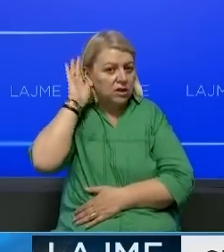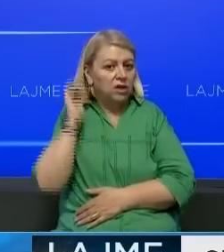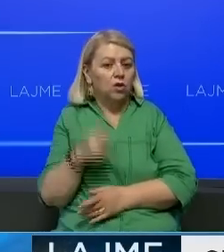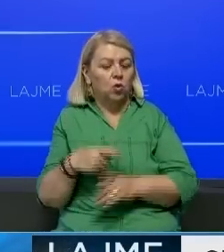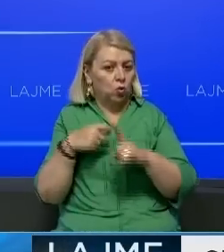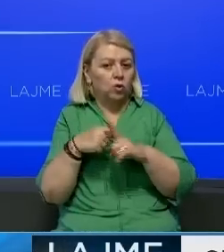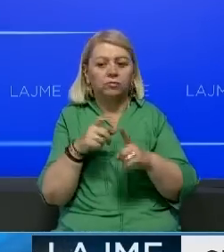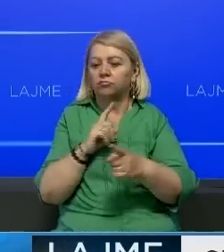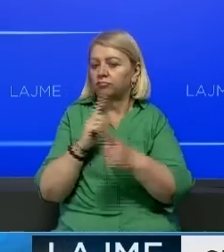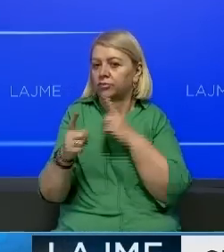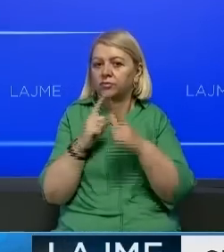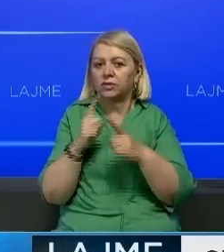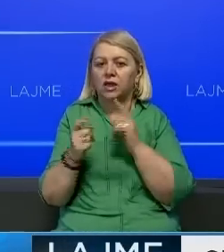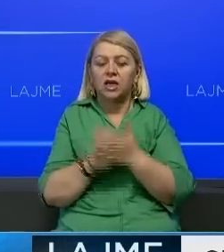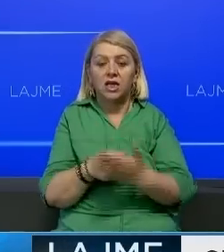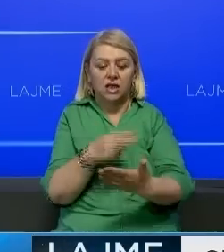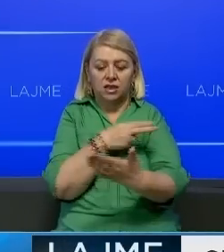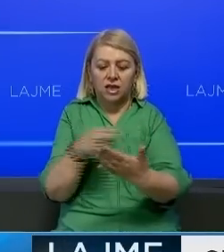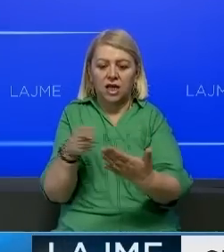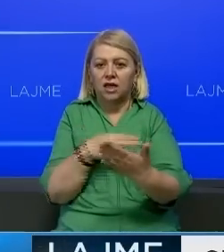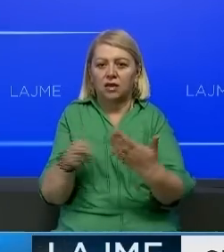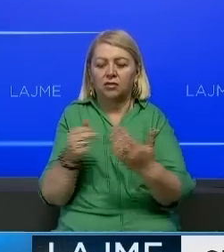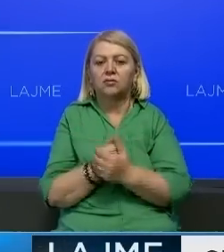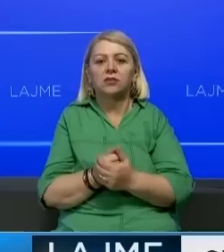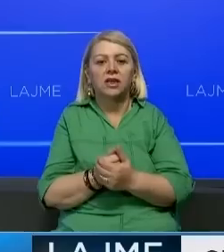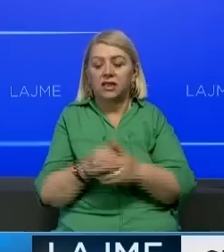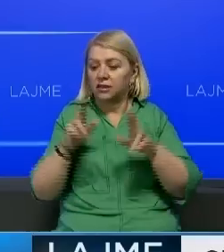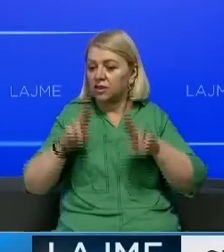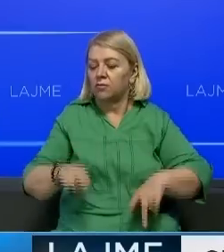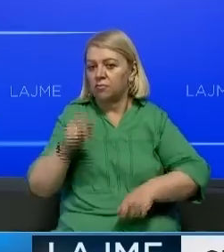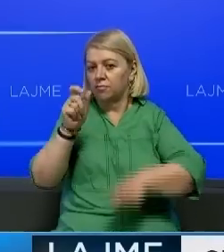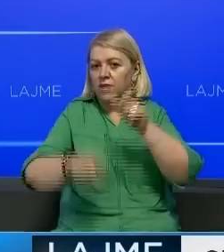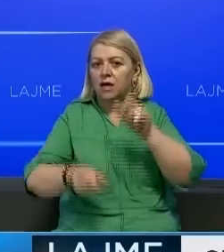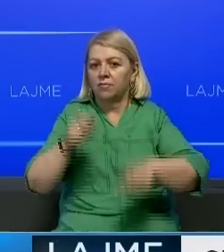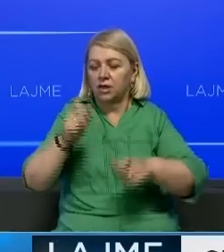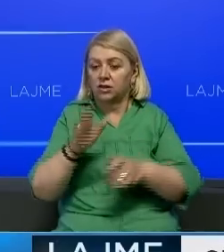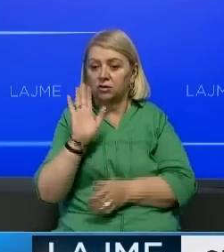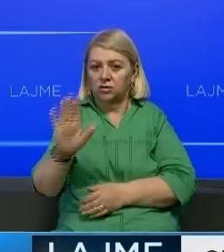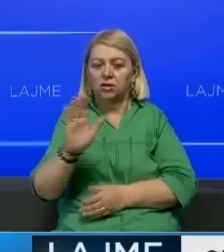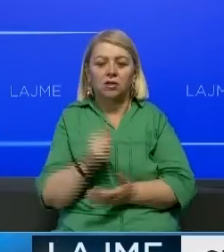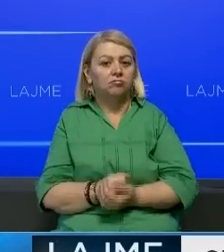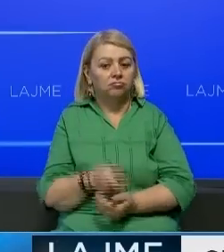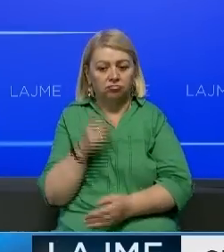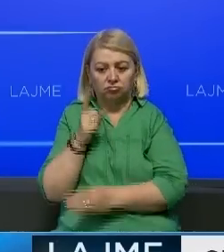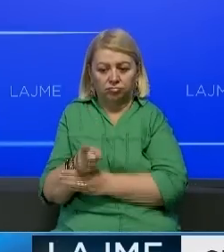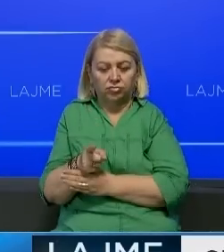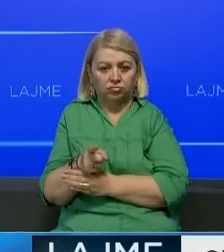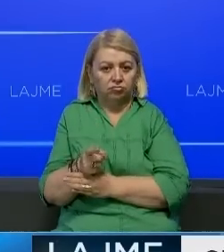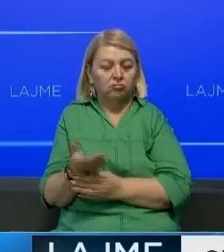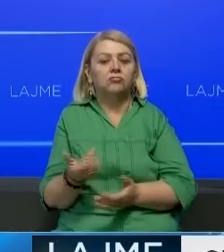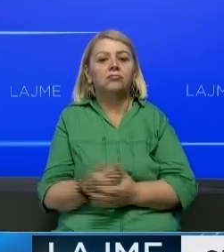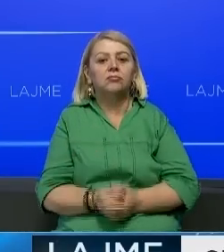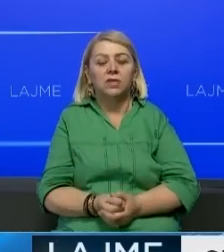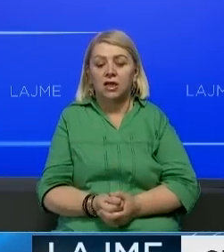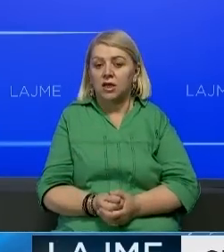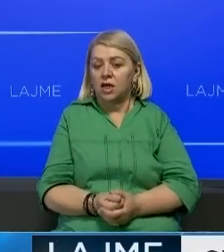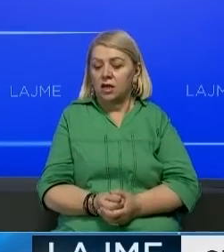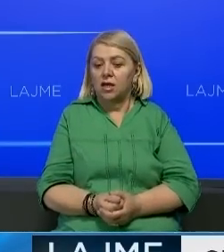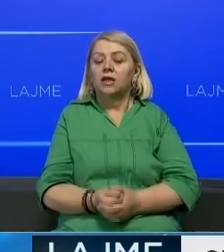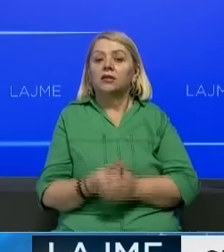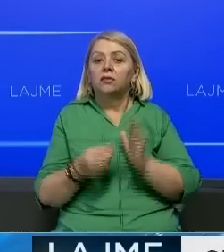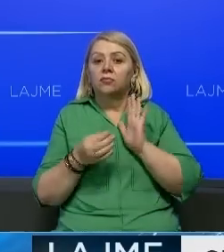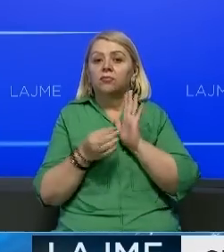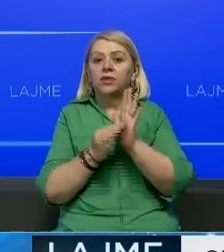se deklarata universale e të drejtave të njeriut, mësimet e saj dhe detyrimet që derivojnë nga ajo, besin